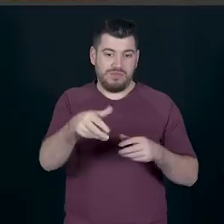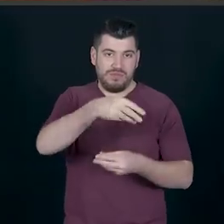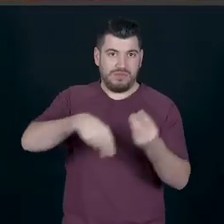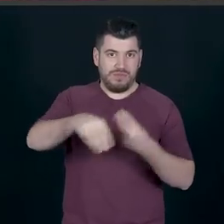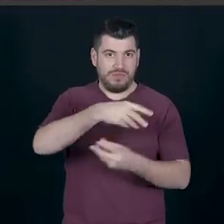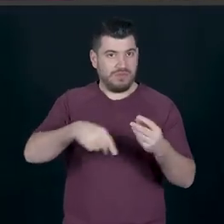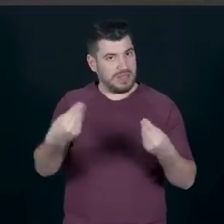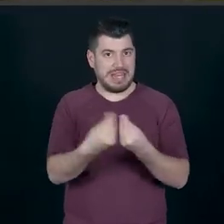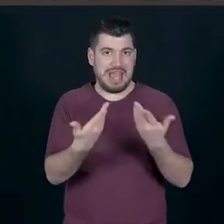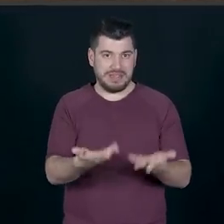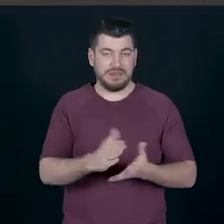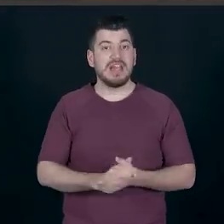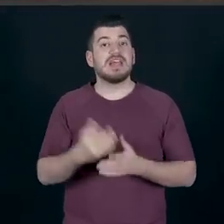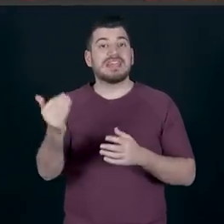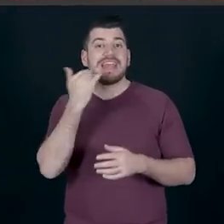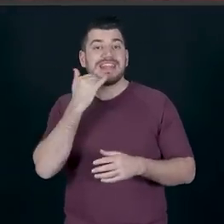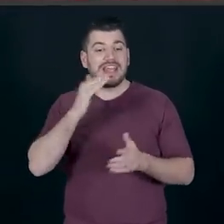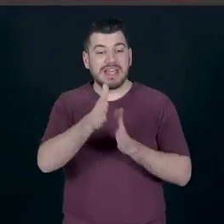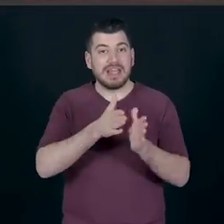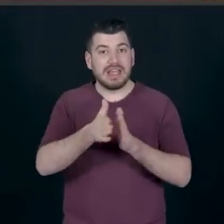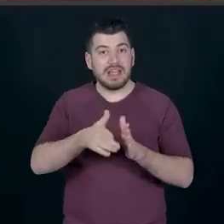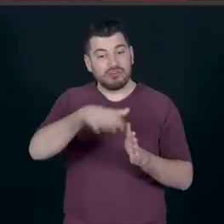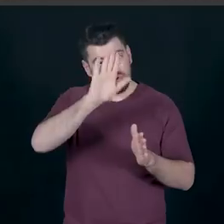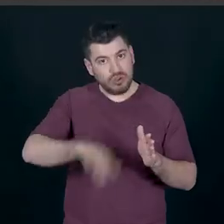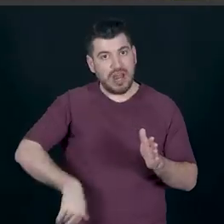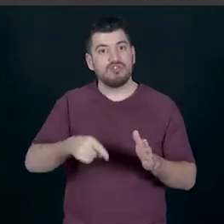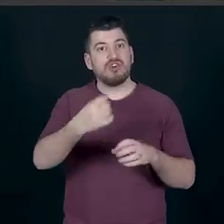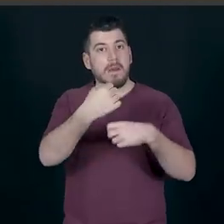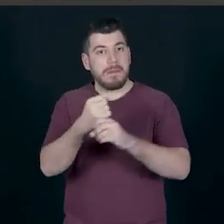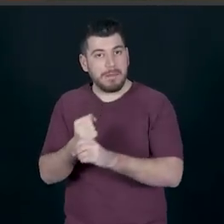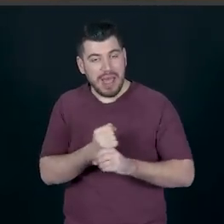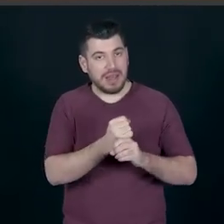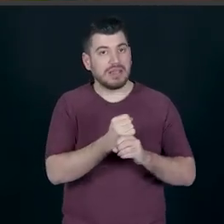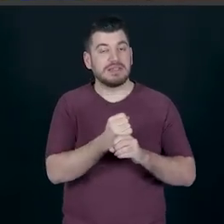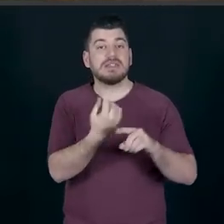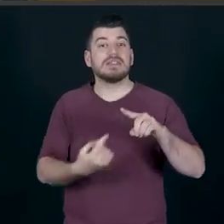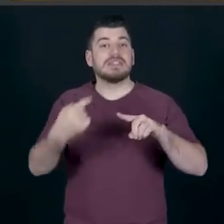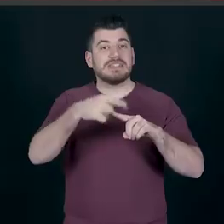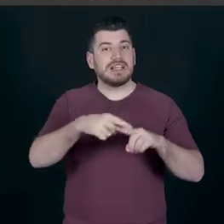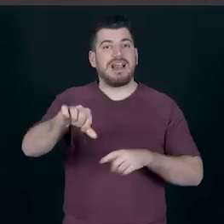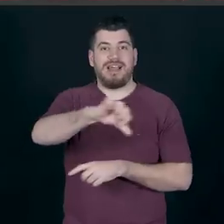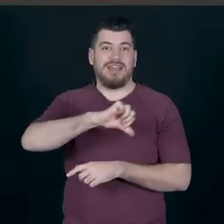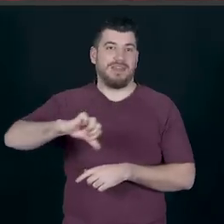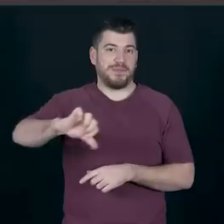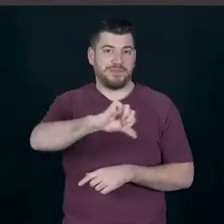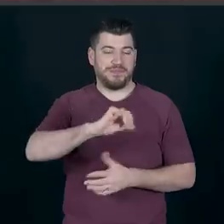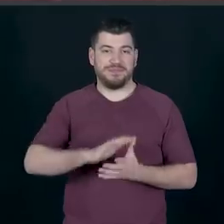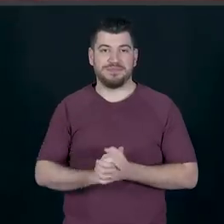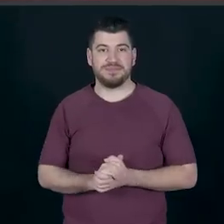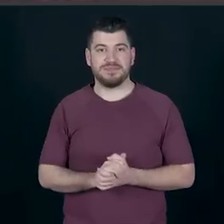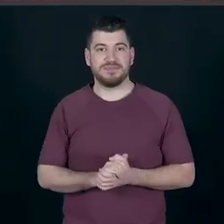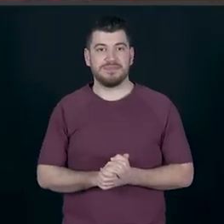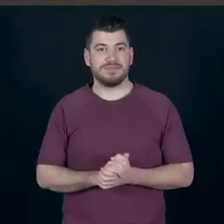Και λίγο παρμεζάνα ακόμα στο τέλος, φρεσκοτριμμένο πιπέρι και λίγο ελαιόλαδο.